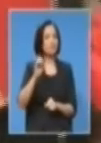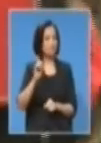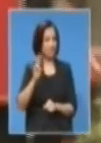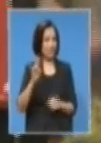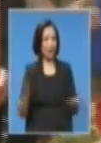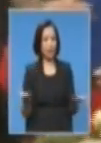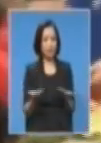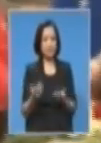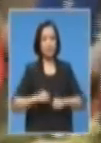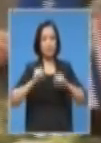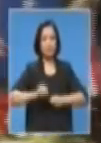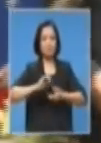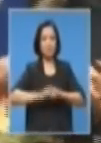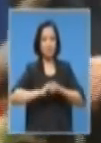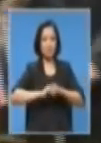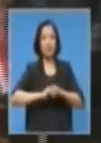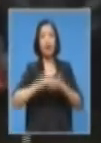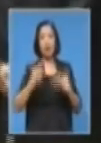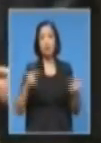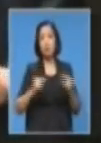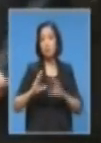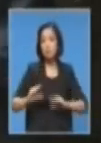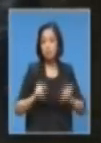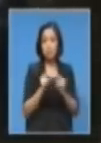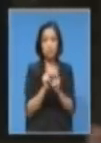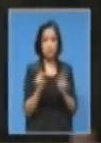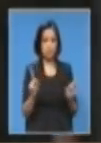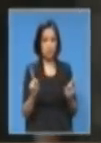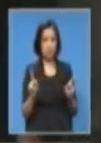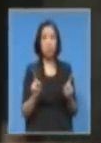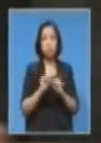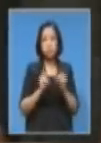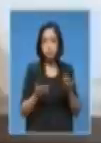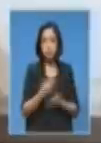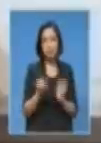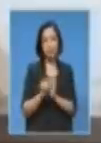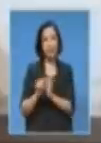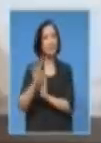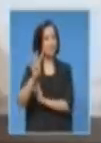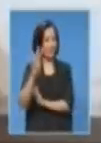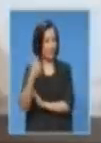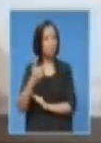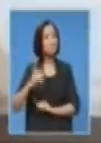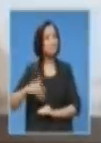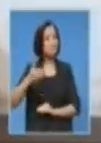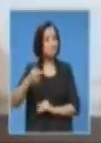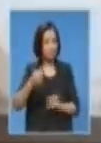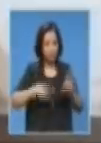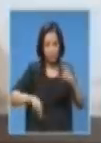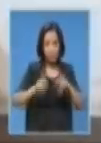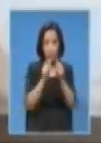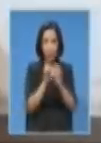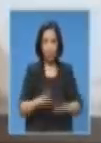ณะนี้ได้ประชุมไปแล้วในระดับของคณะกรรมการ Joint Committee 4ครั้งครับมีความก้าวหน้าในการสำรวจออก